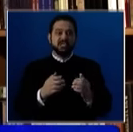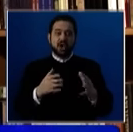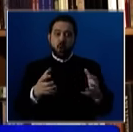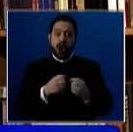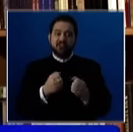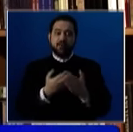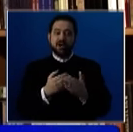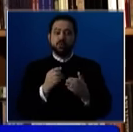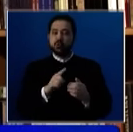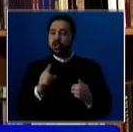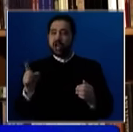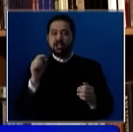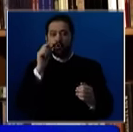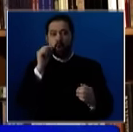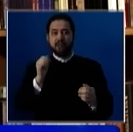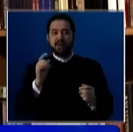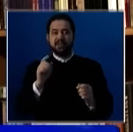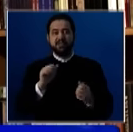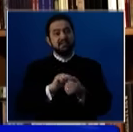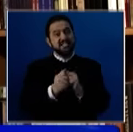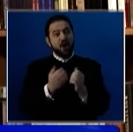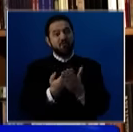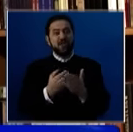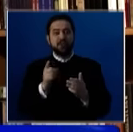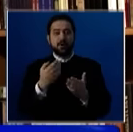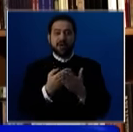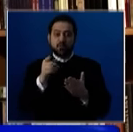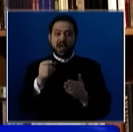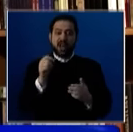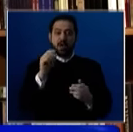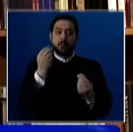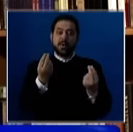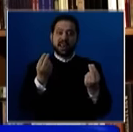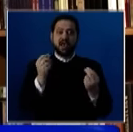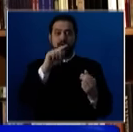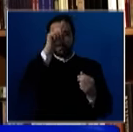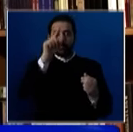ceilalți? Sau, de fapt, omul își face sie și bine respectând această regulă frumoasă?